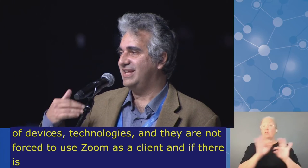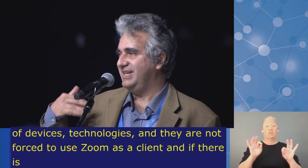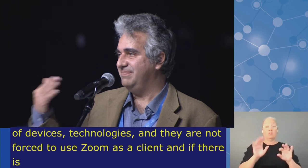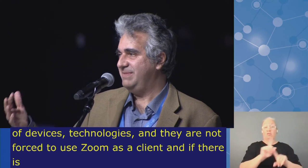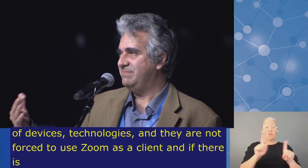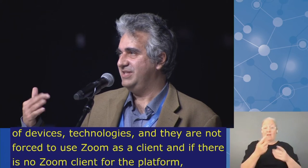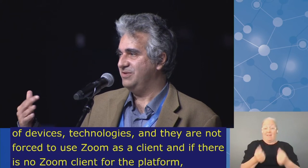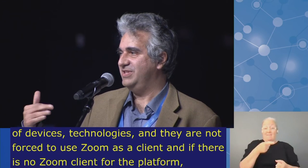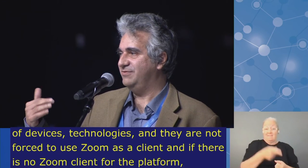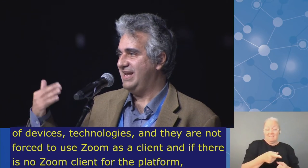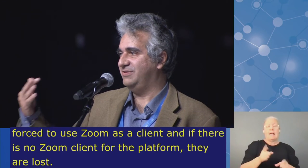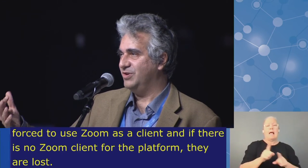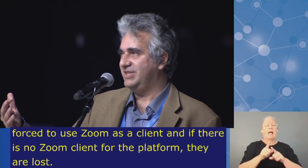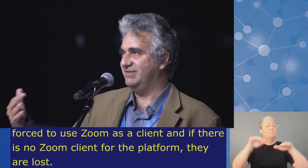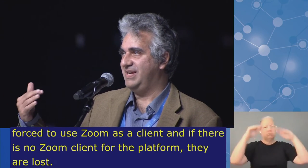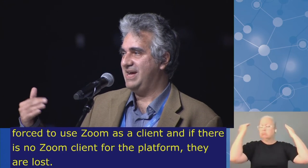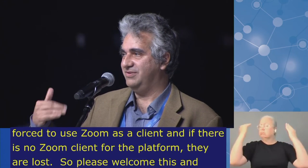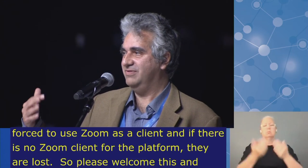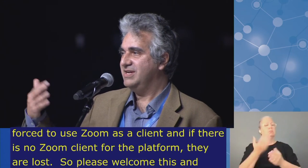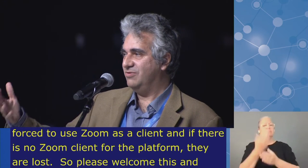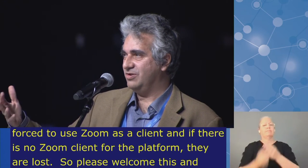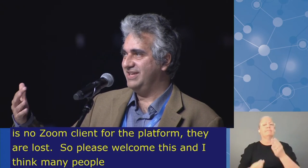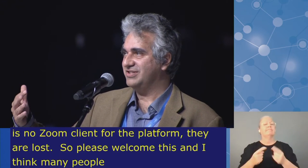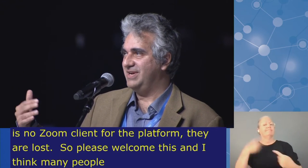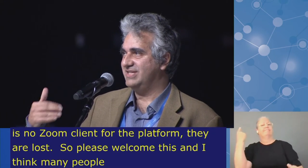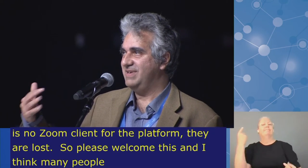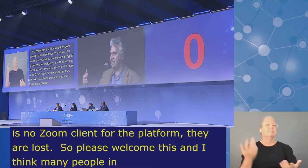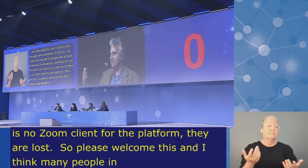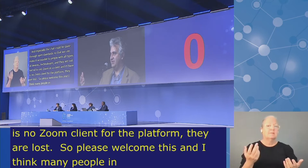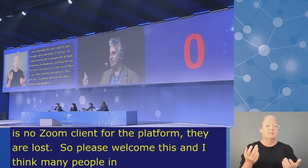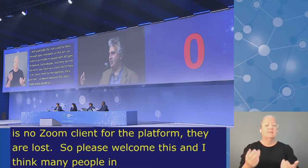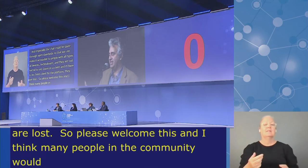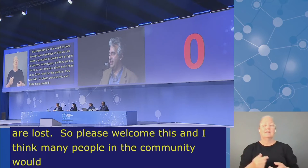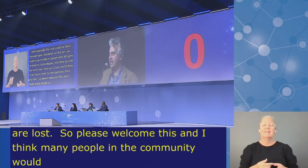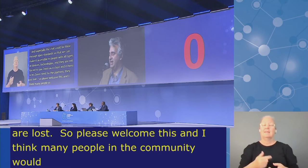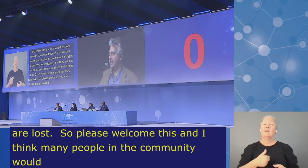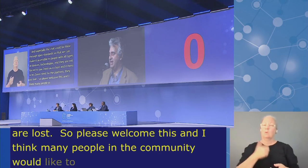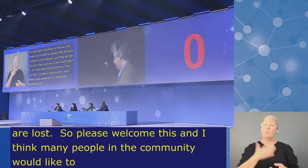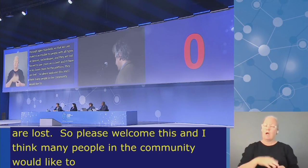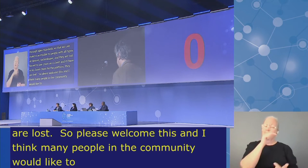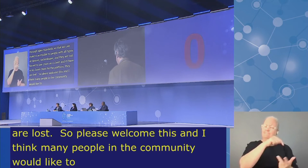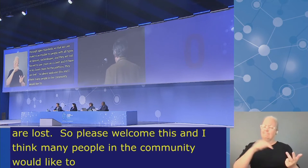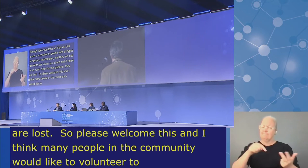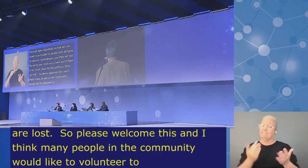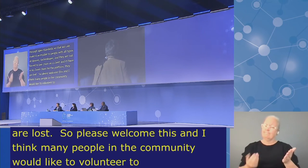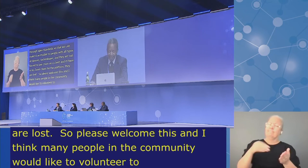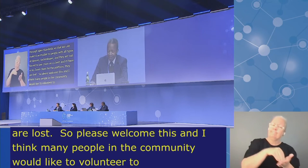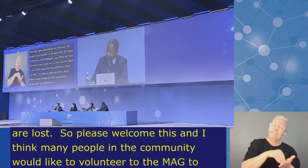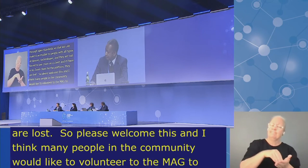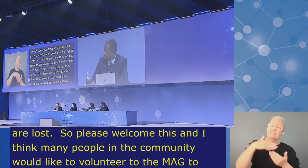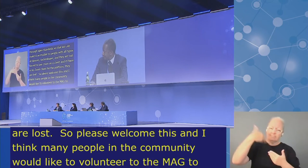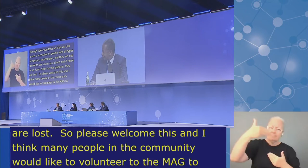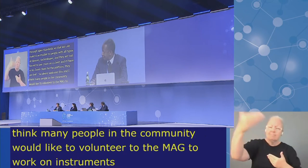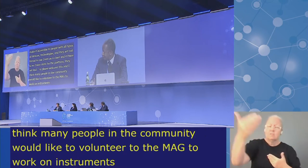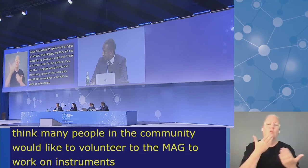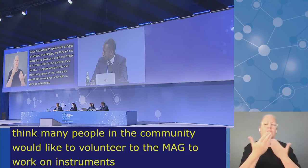Я думаю, что чат мог бы просто проходить в более открытом формате, не только на платформе Zoom. Я думаю,